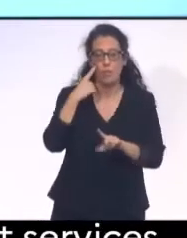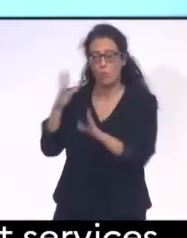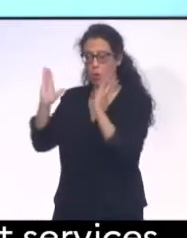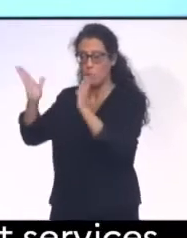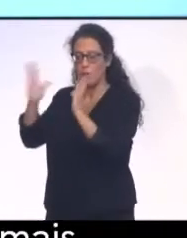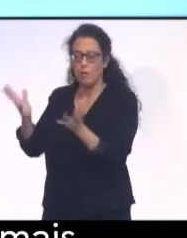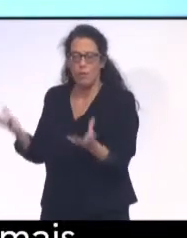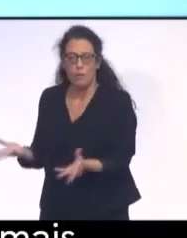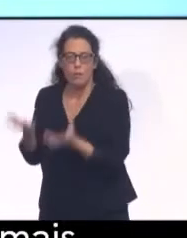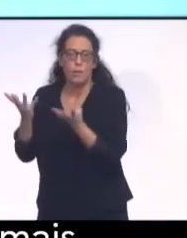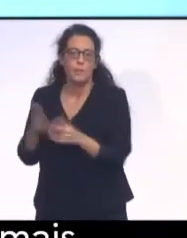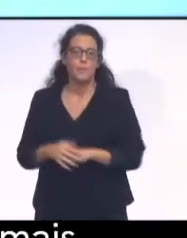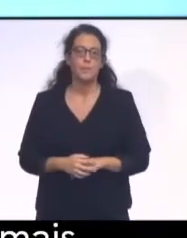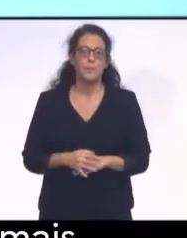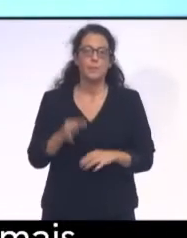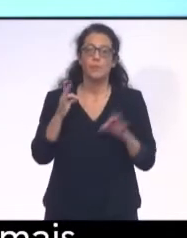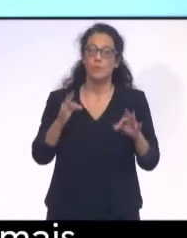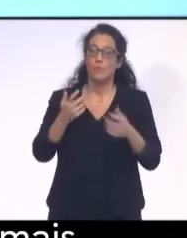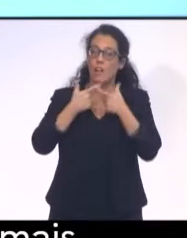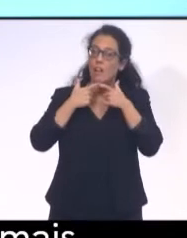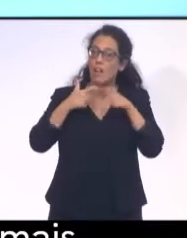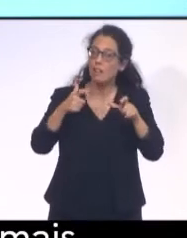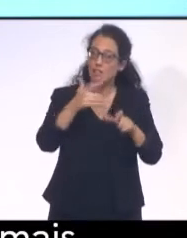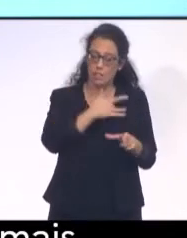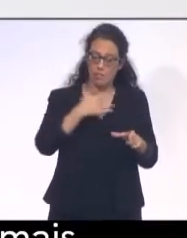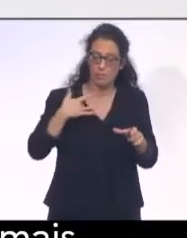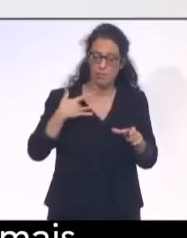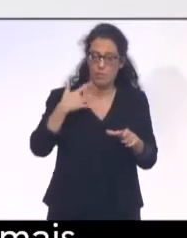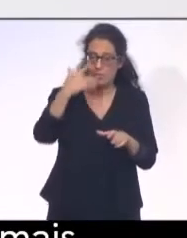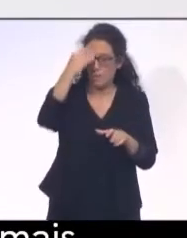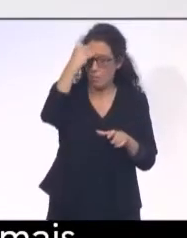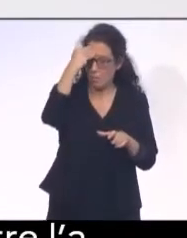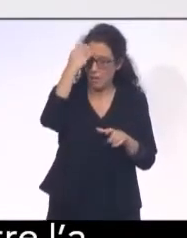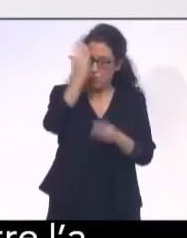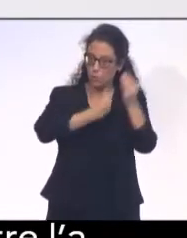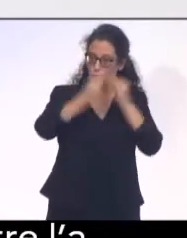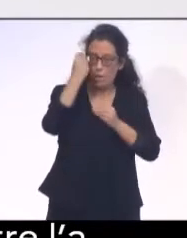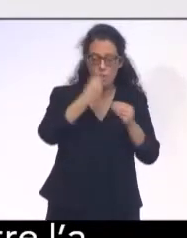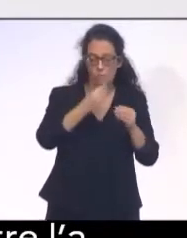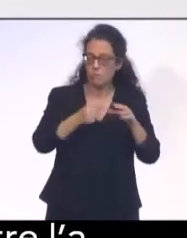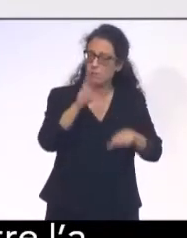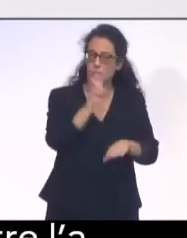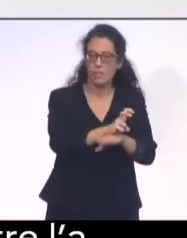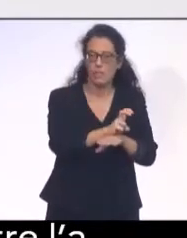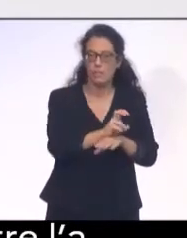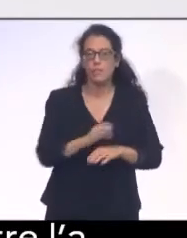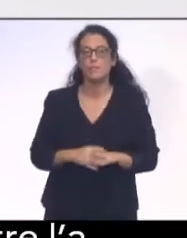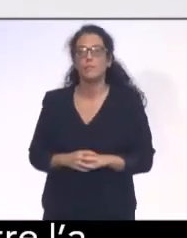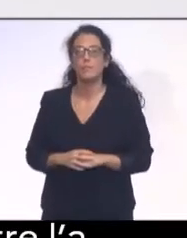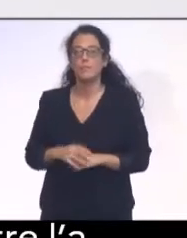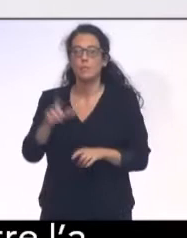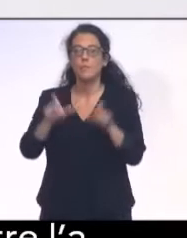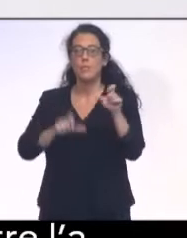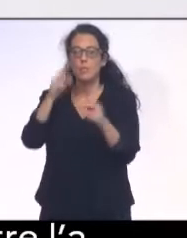l'accès aux soins en santé mentale doit être préservé. Dans le cadre de la stratégie nationale autisme au sein des troubles du